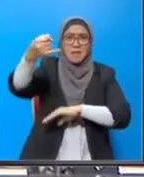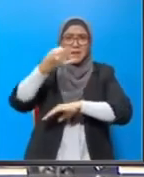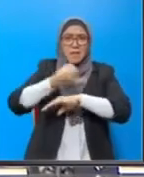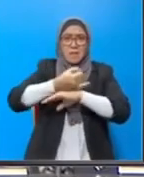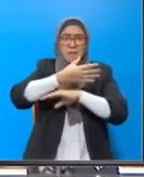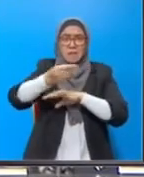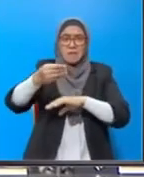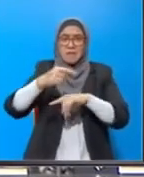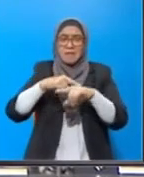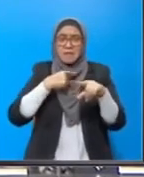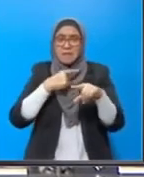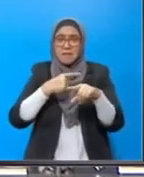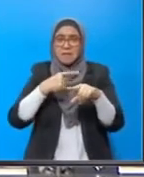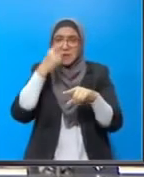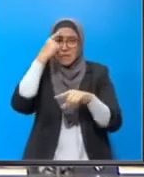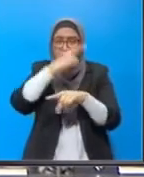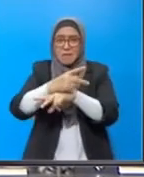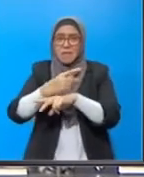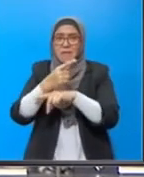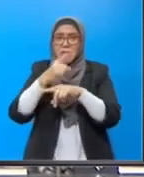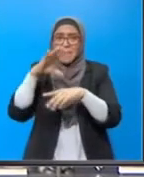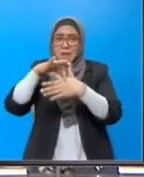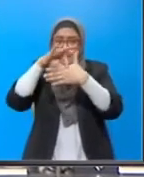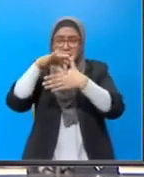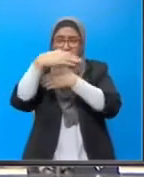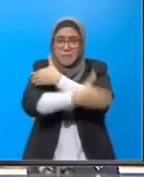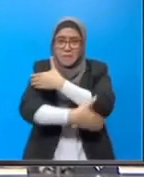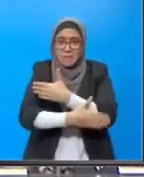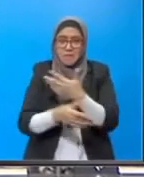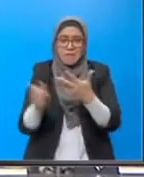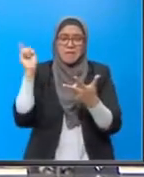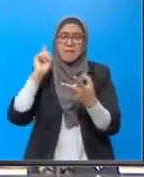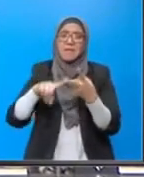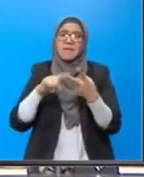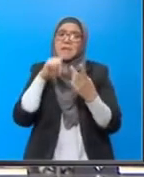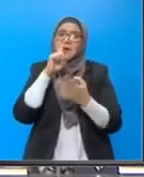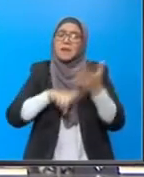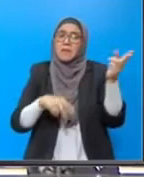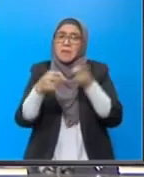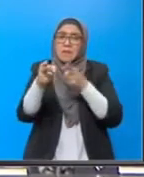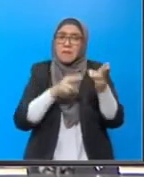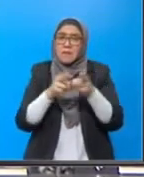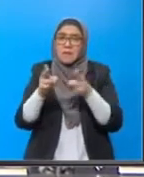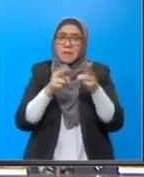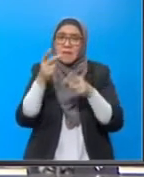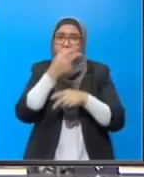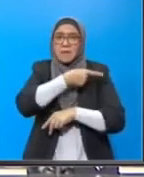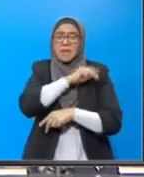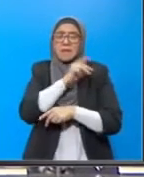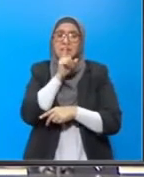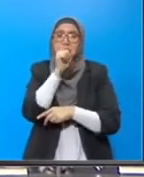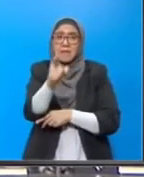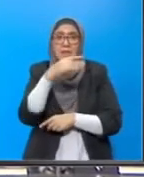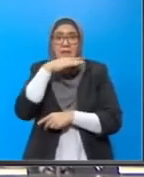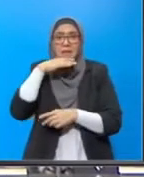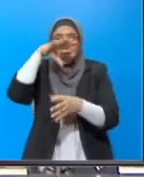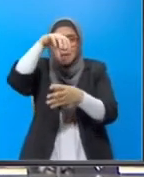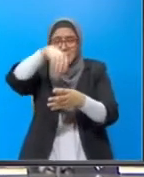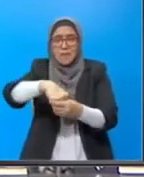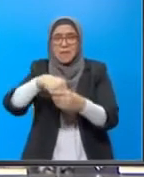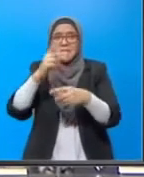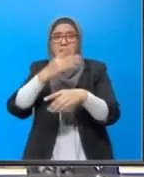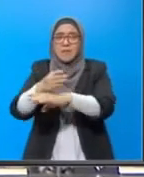apakah SMT IV Kementerian Dalam memastikan golongan beliau terlibat dalam bidang ternakkan Berapa banyak